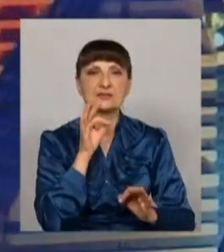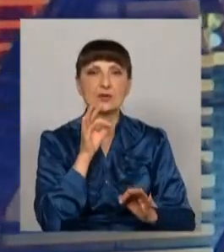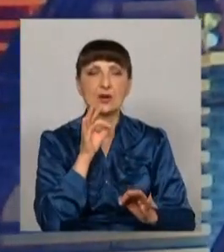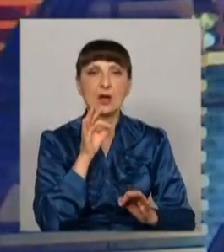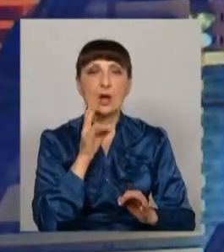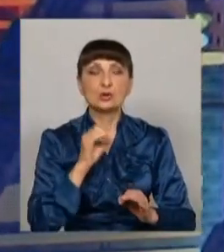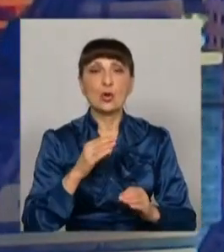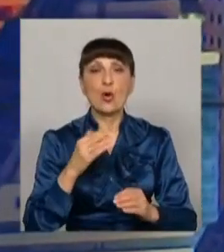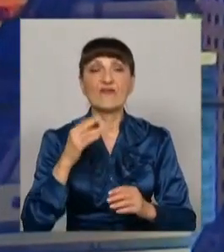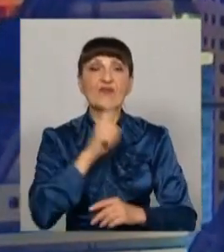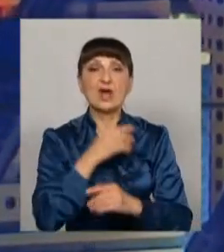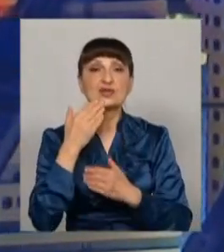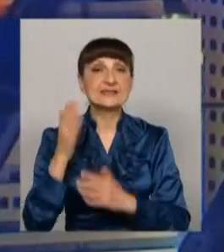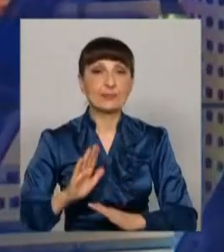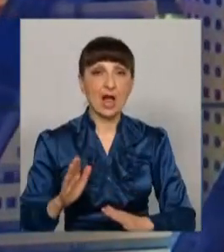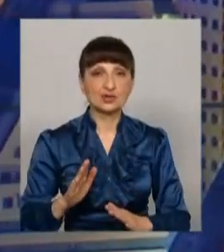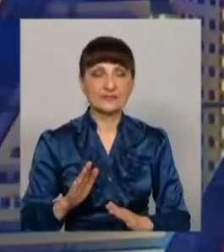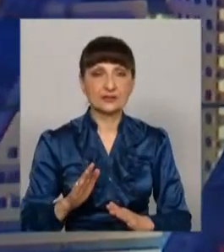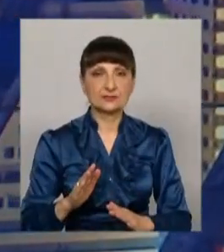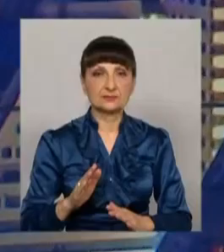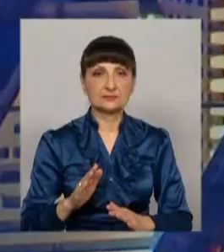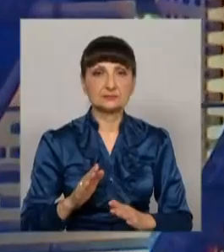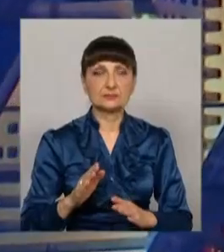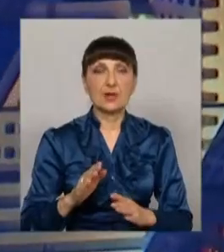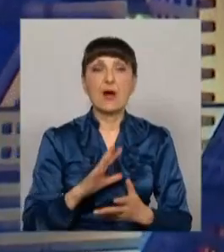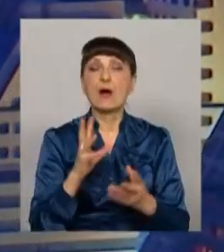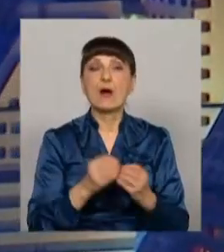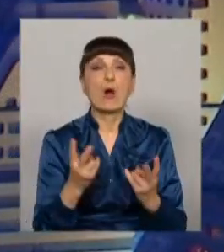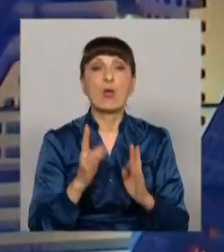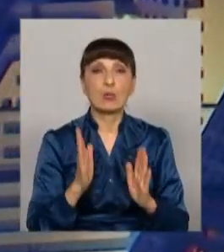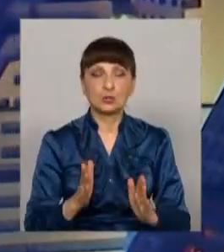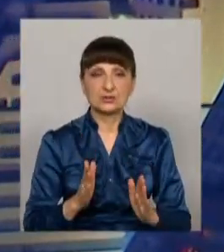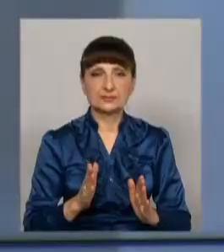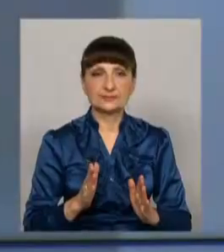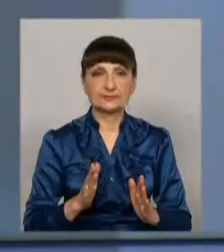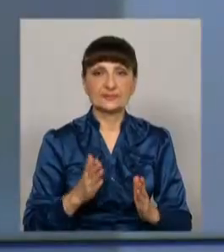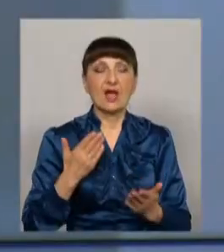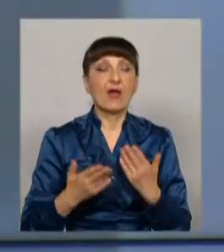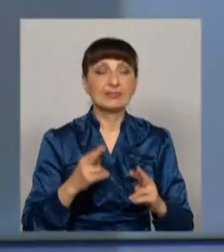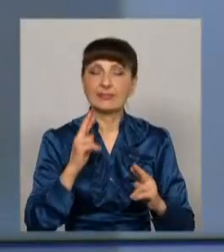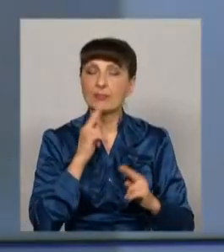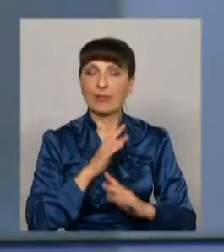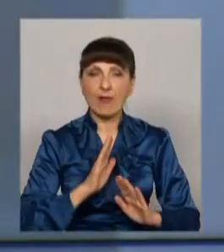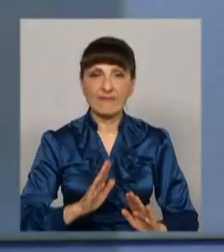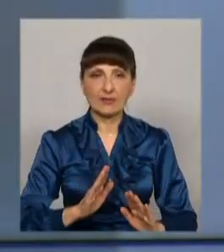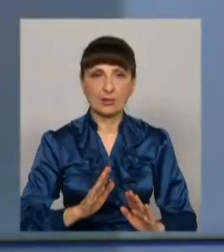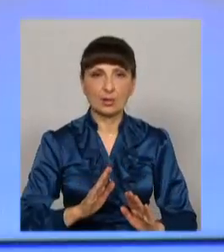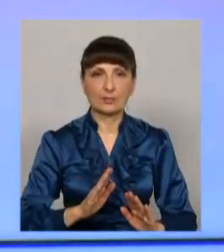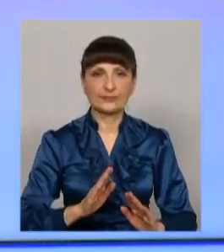прибегая к рекомендациям врачей. Вот скажите, пожалуйста, к чему это может привести? Вот это неправильно, потому